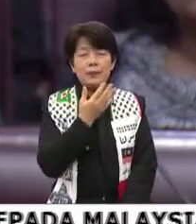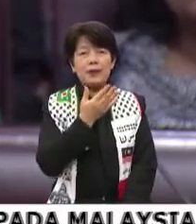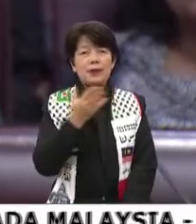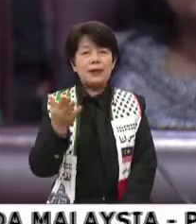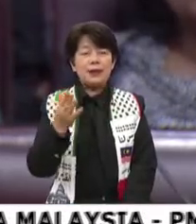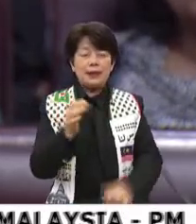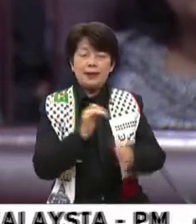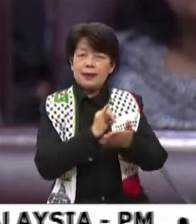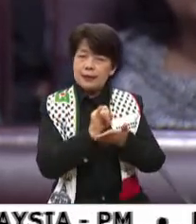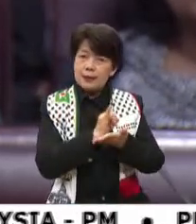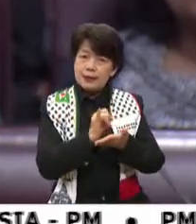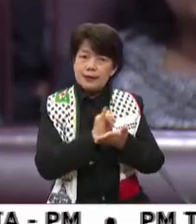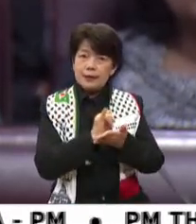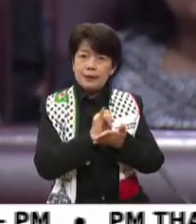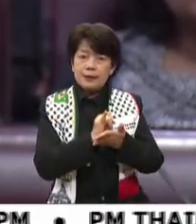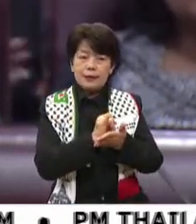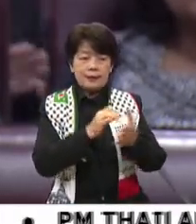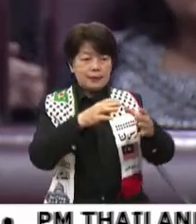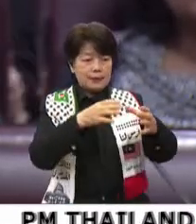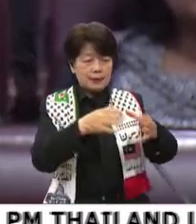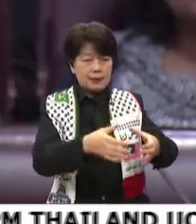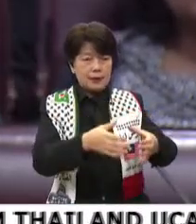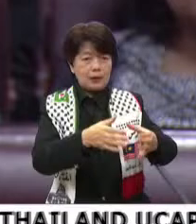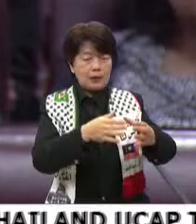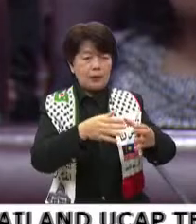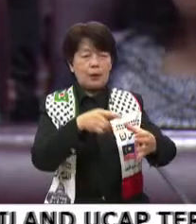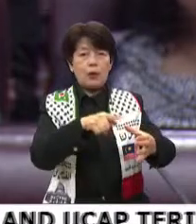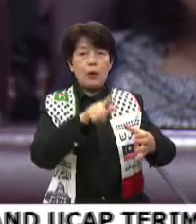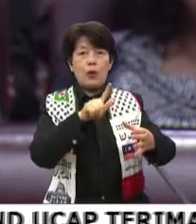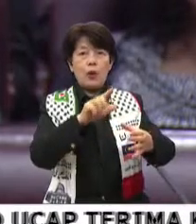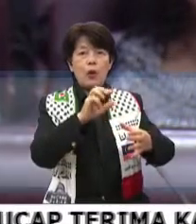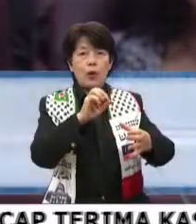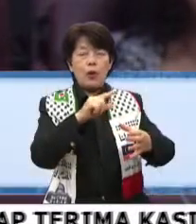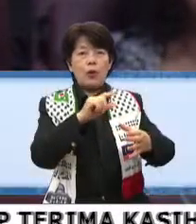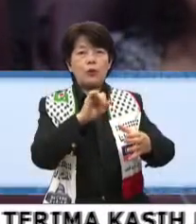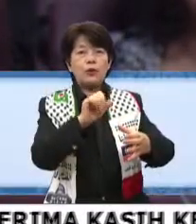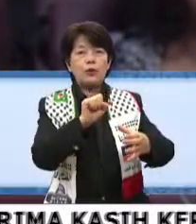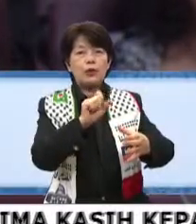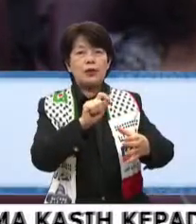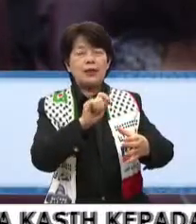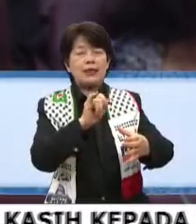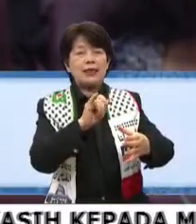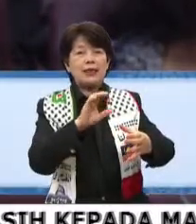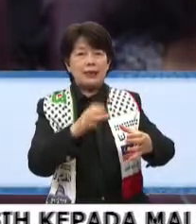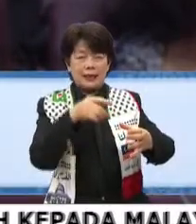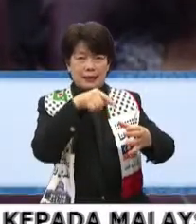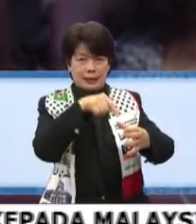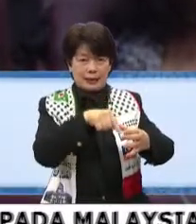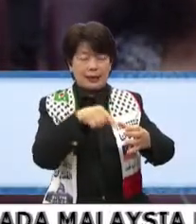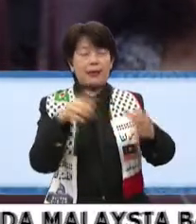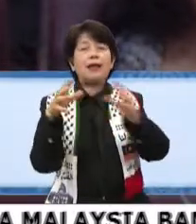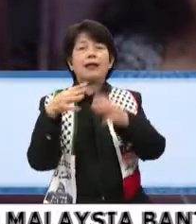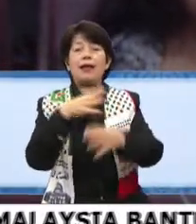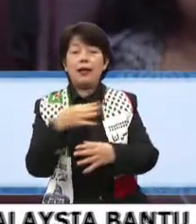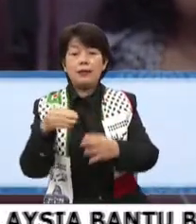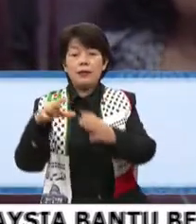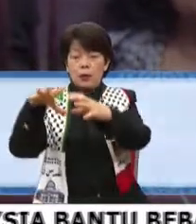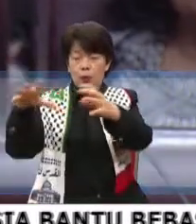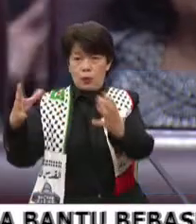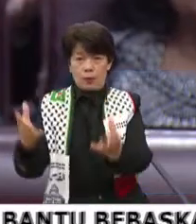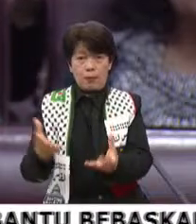industri logistik berfungsi sebagai nadi kepada rantaian bekalan global dalam menggalakkan